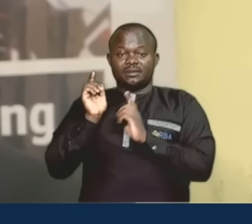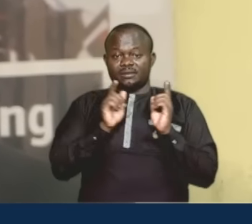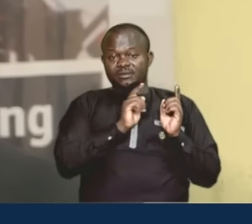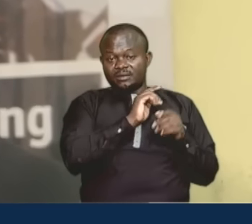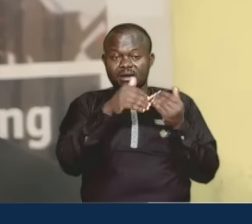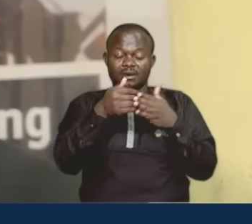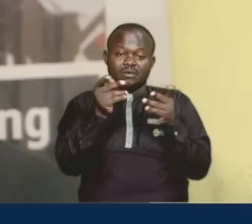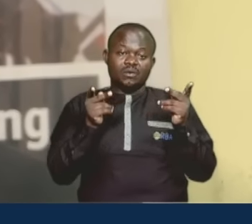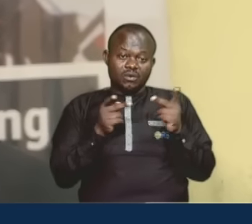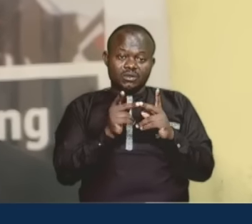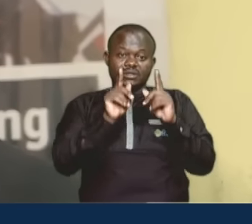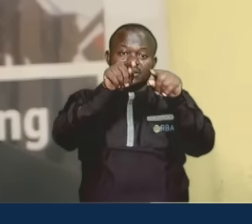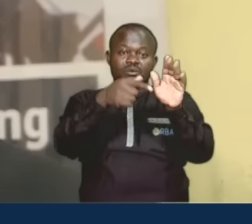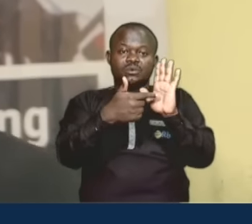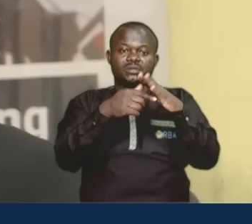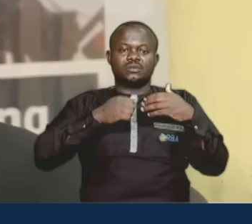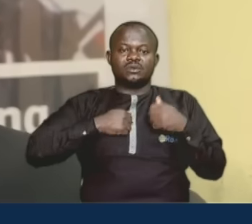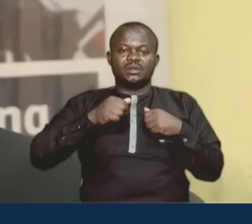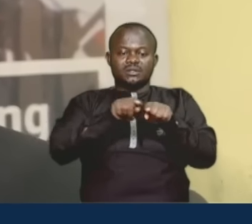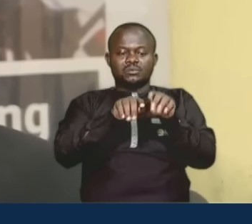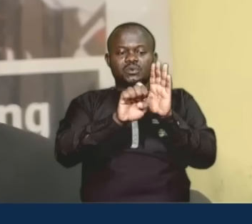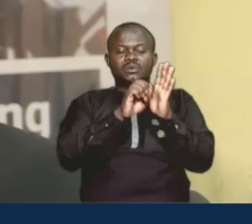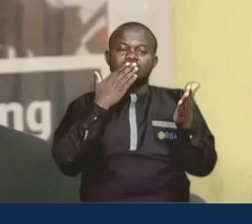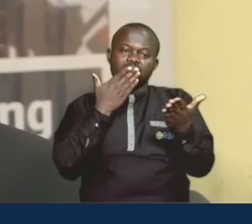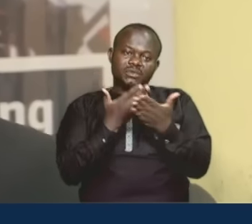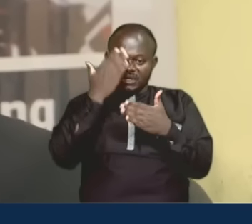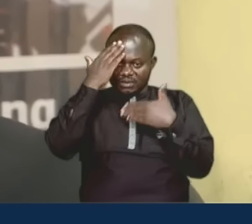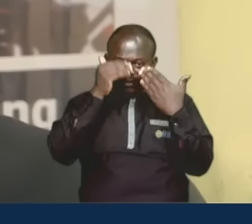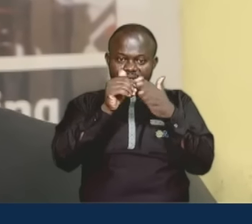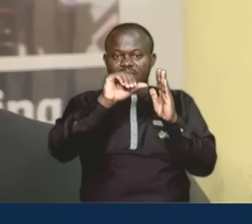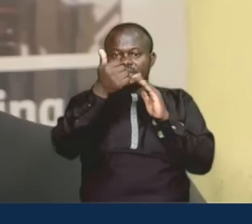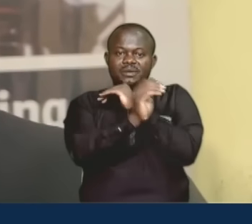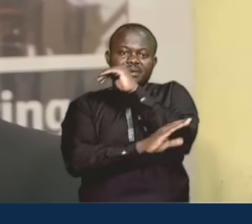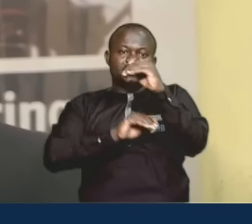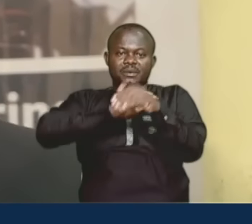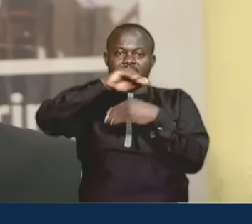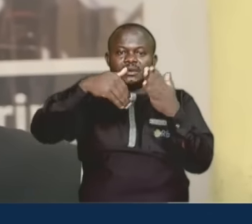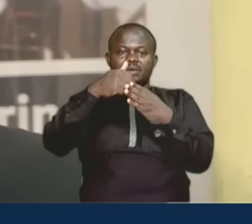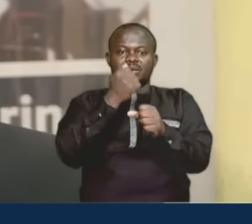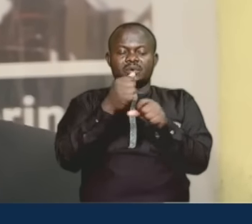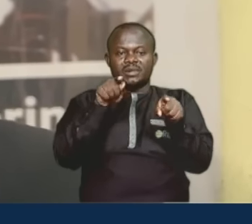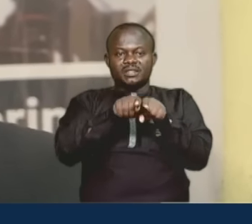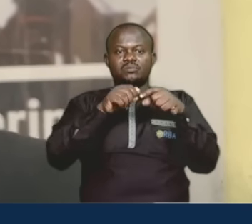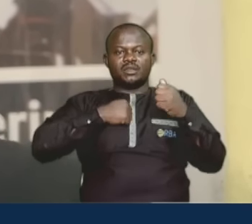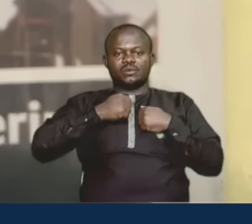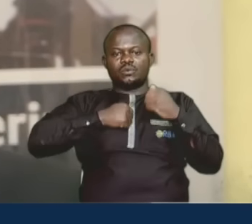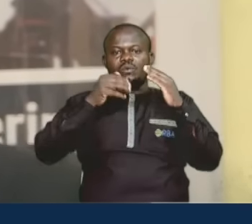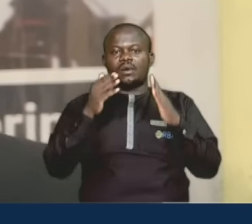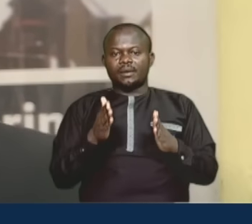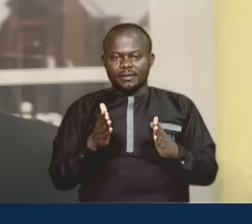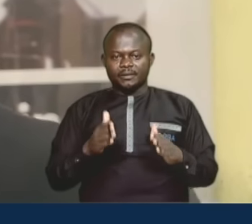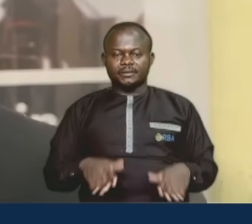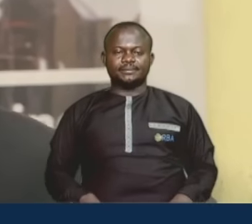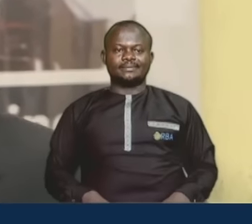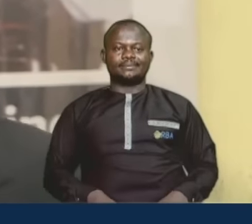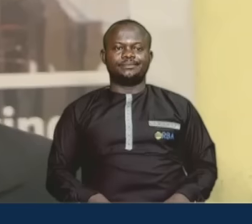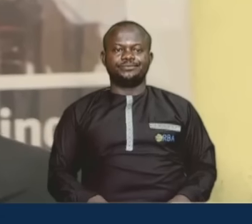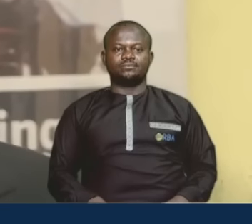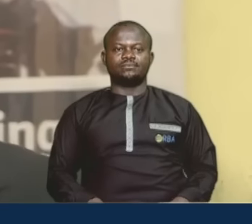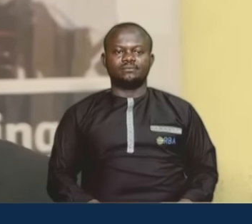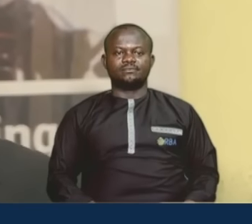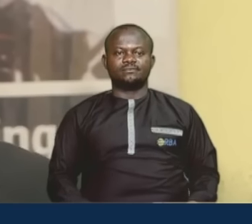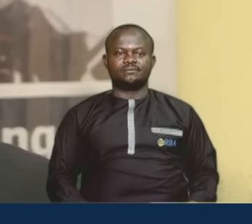hose tugaragaza u Rwanda nk'urugero rwiza kugira ngo n'ibindi bihugu bikore kimwe nk'u Rwanda. implement the best